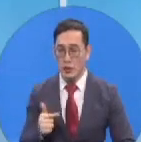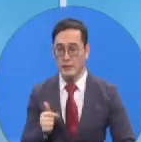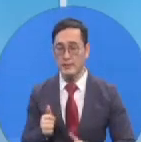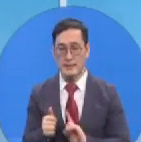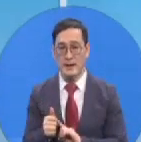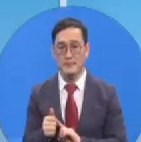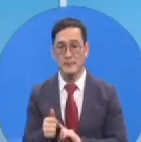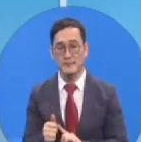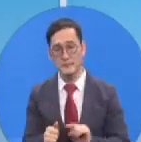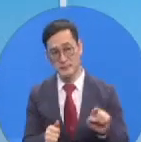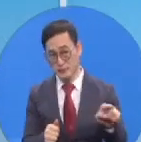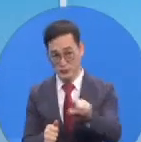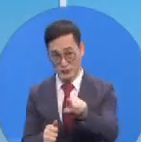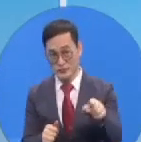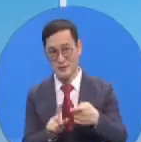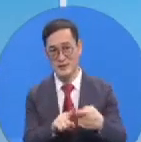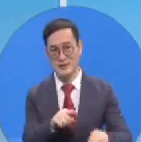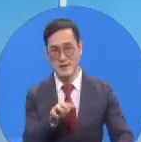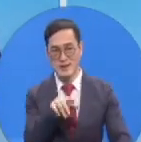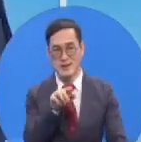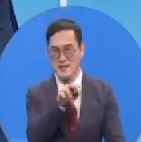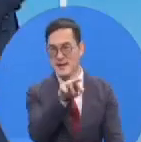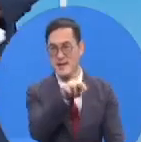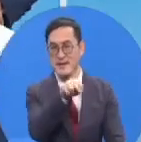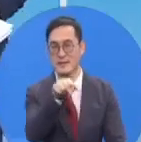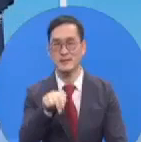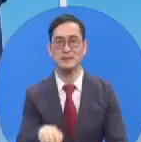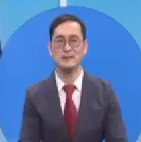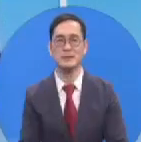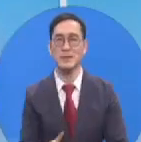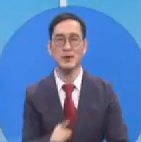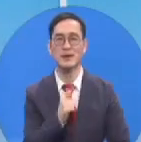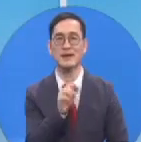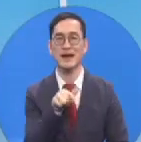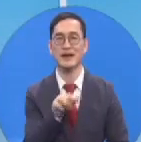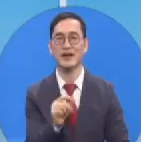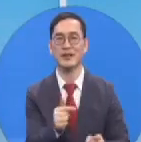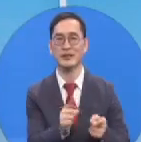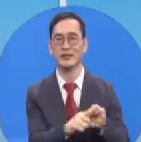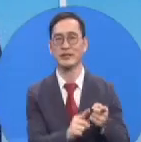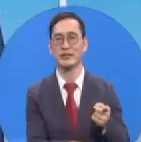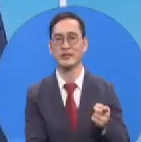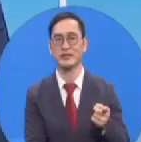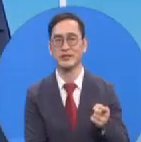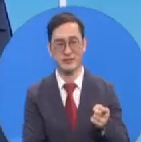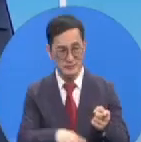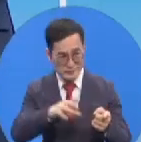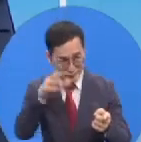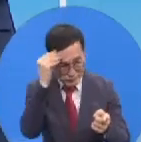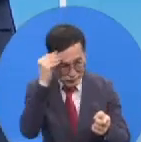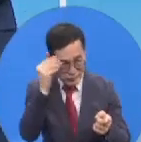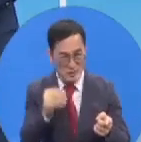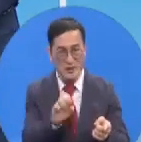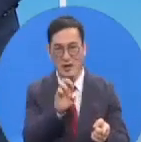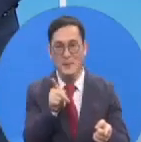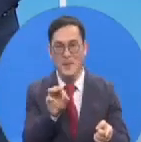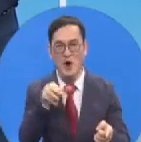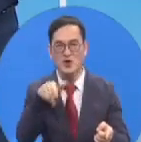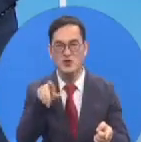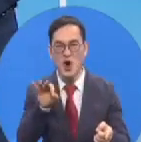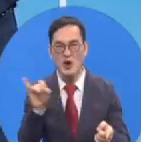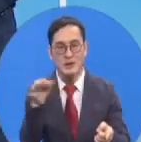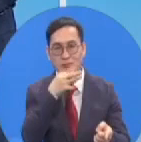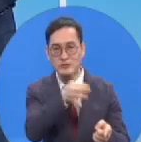교수는 독설을 날렸습니다. 자, 이낙연 대표를 향해서는 멍청이란 표현까지 써가면서